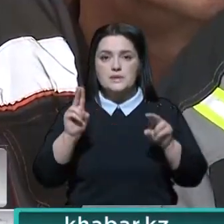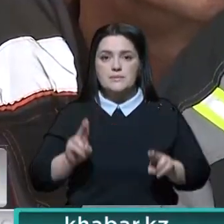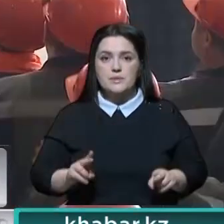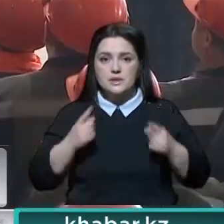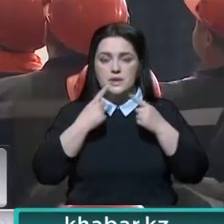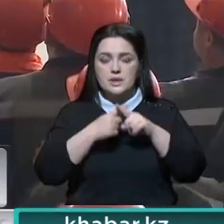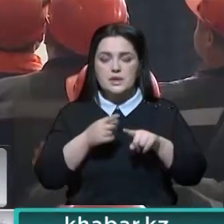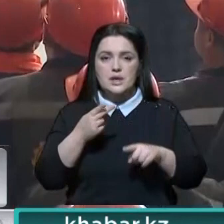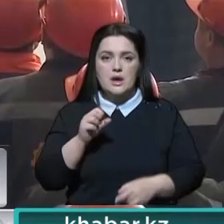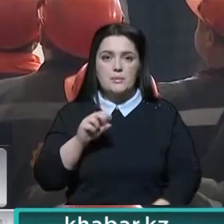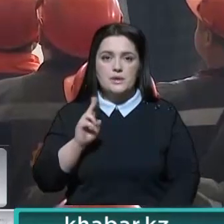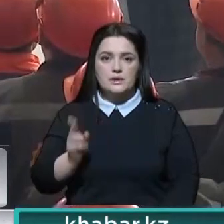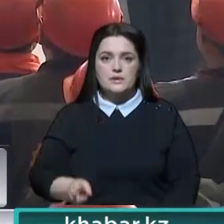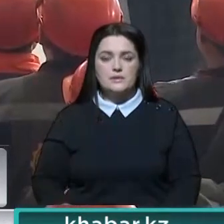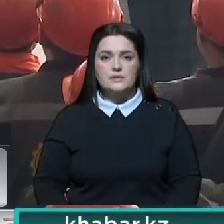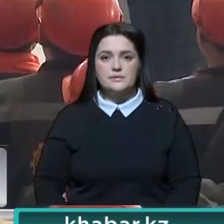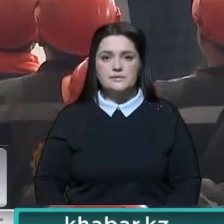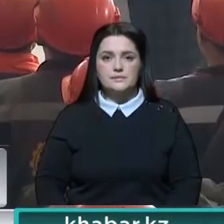поставке спецтехники для АПК.